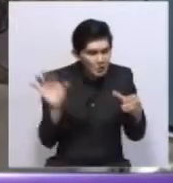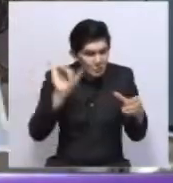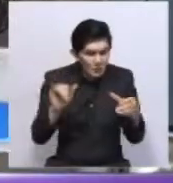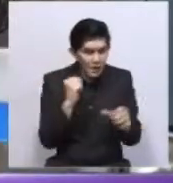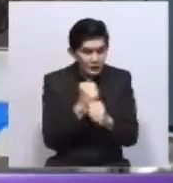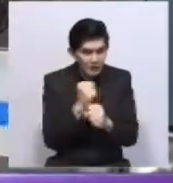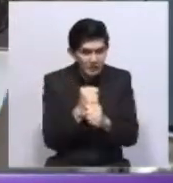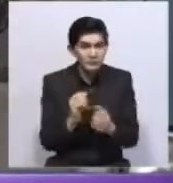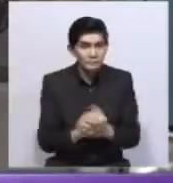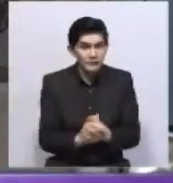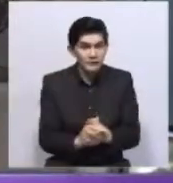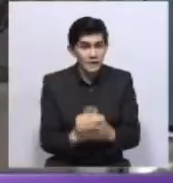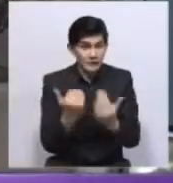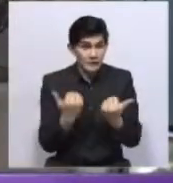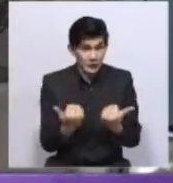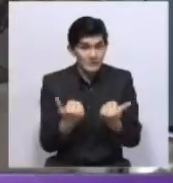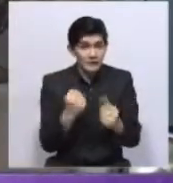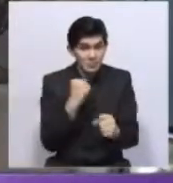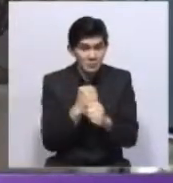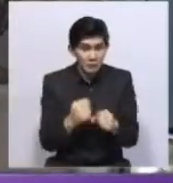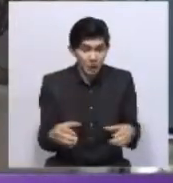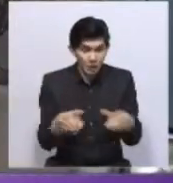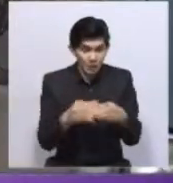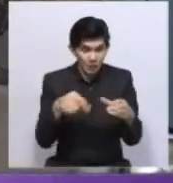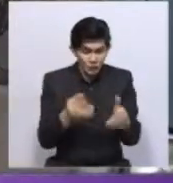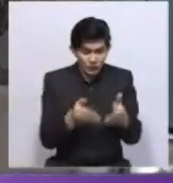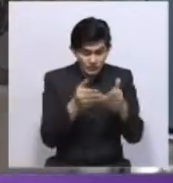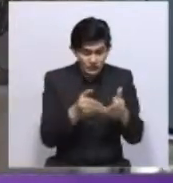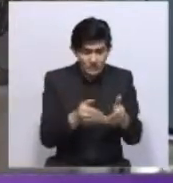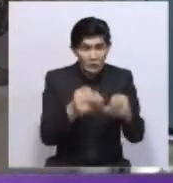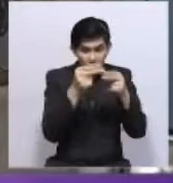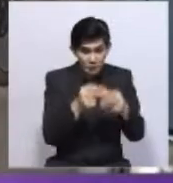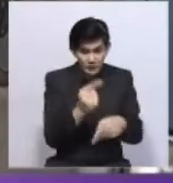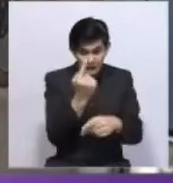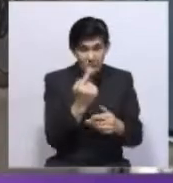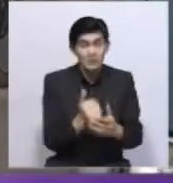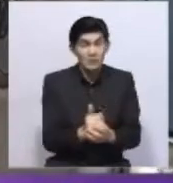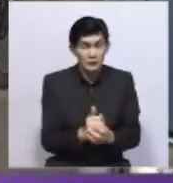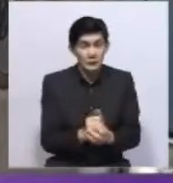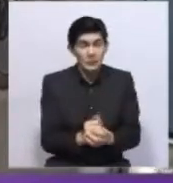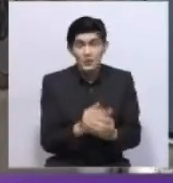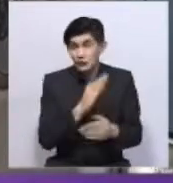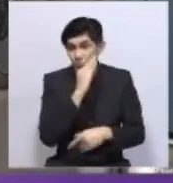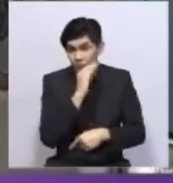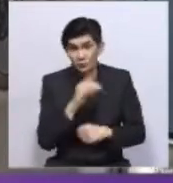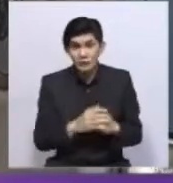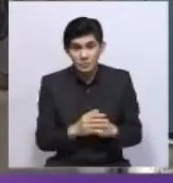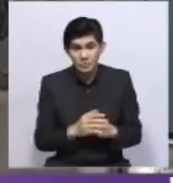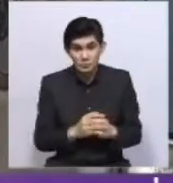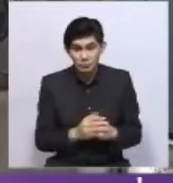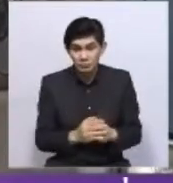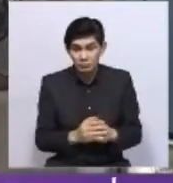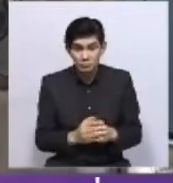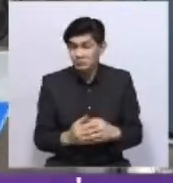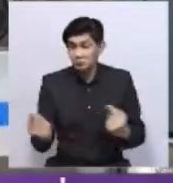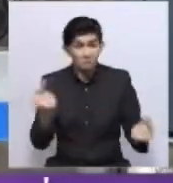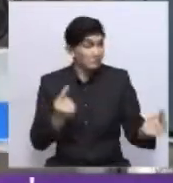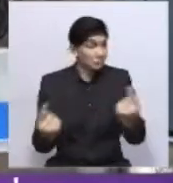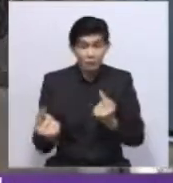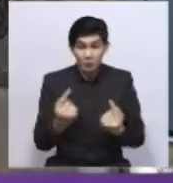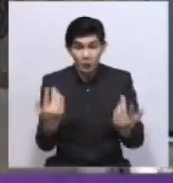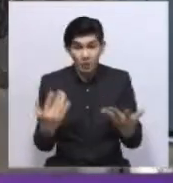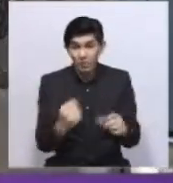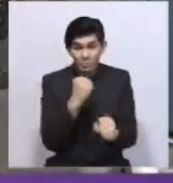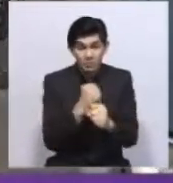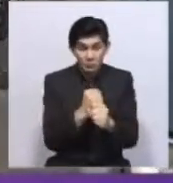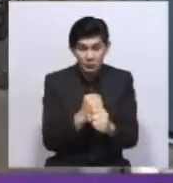ดียวกันตรงนี้เขาก็จะทำงานเป็นกลุ่มเฉพาะลำได้เขาจำกัดคนแต่เกิดถ้าเกิดว่าเข้ามาต่างคนต่างที่ตรงนี้ก็